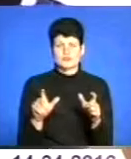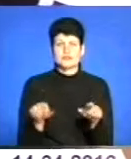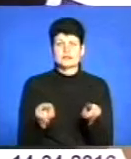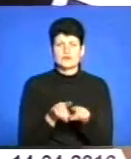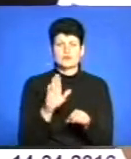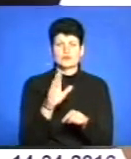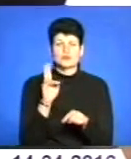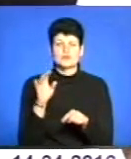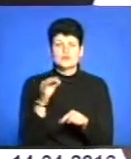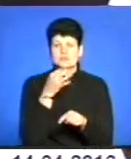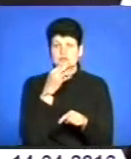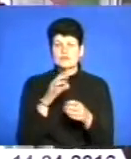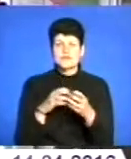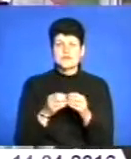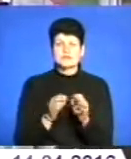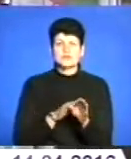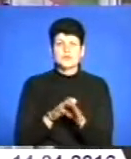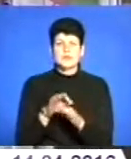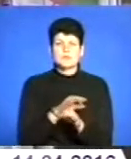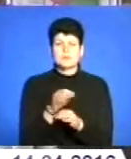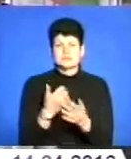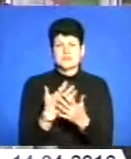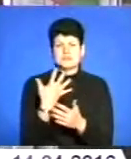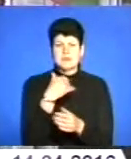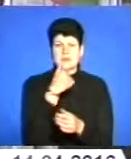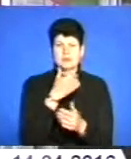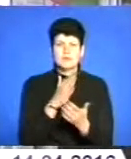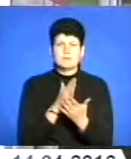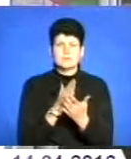у результаті реалізації проєкту приблизно за 5 років